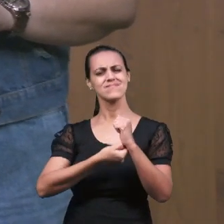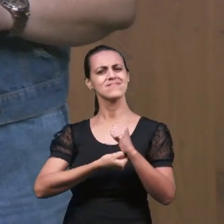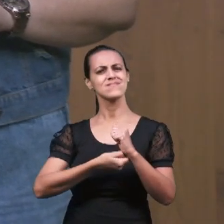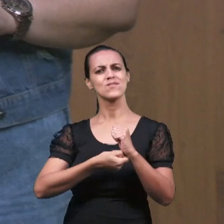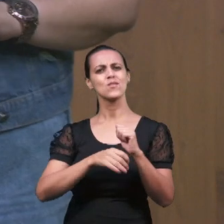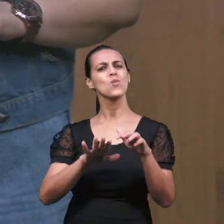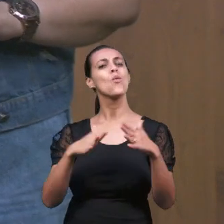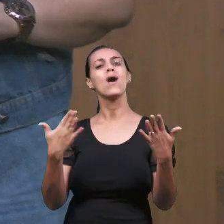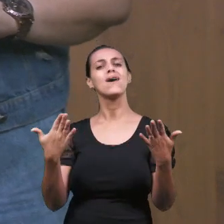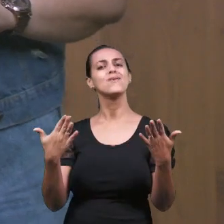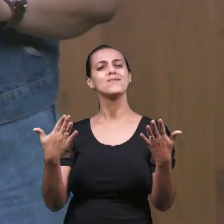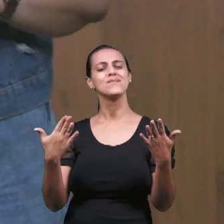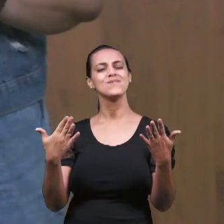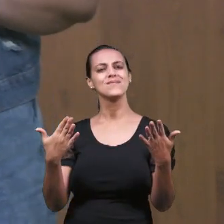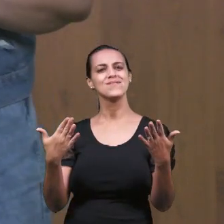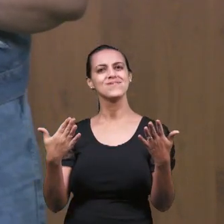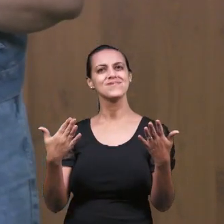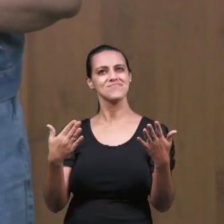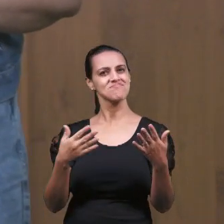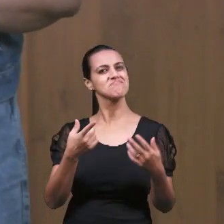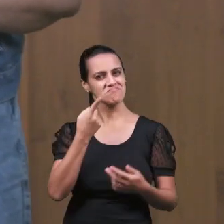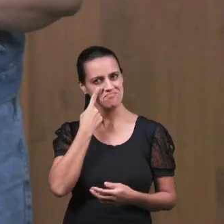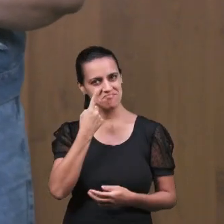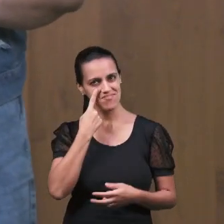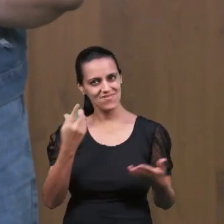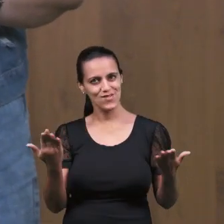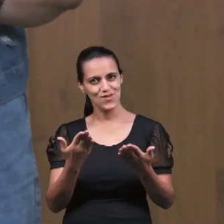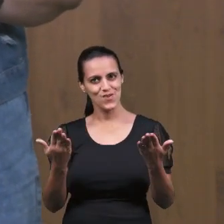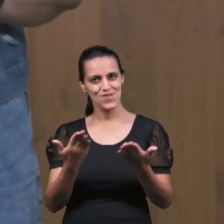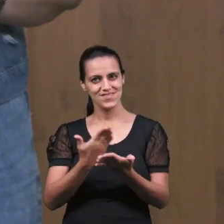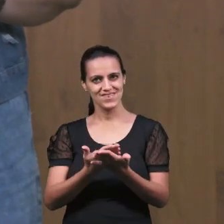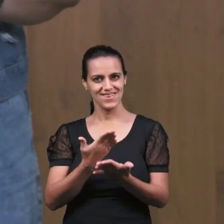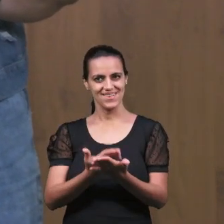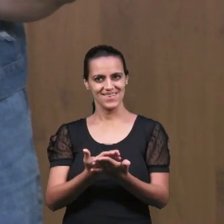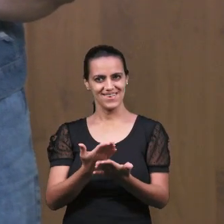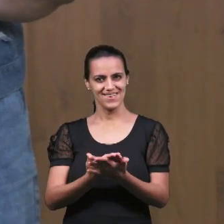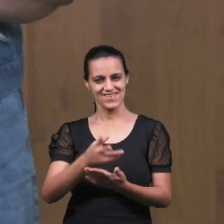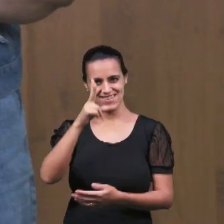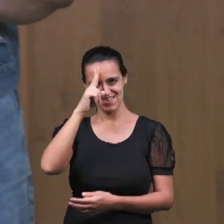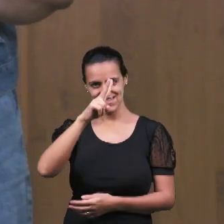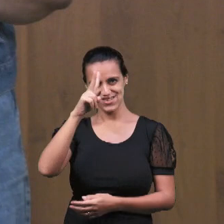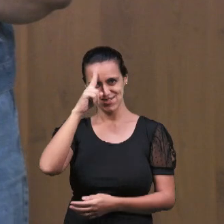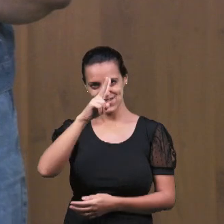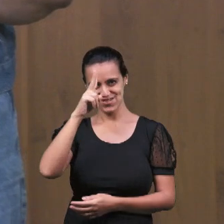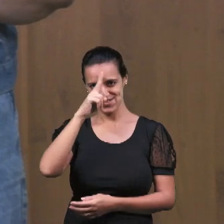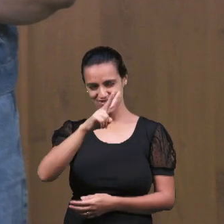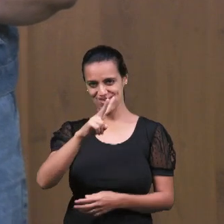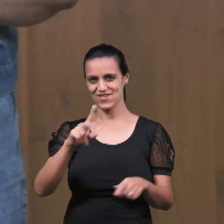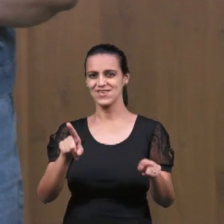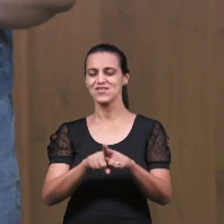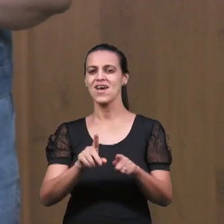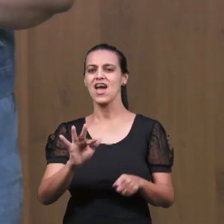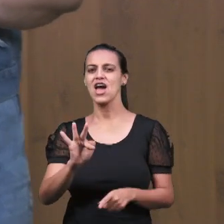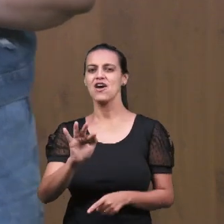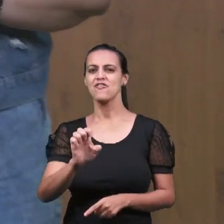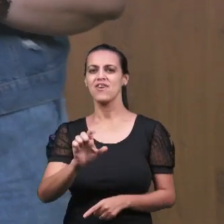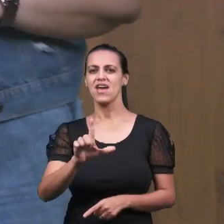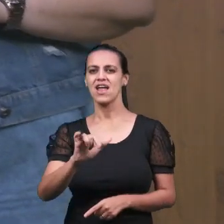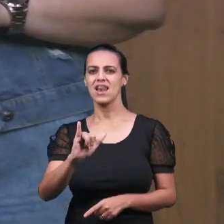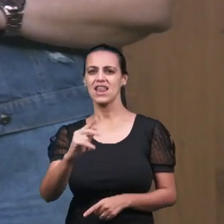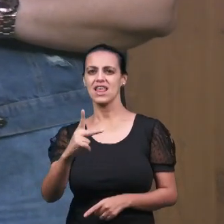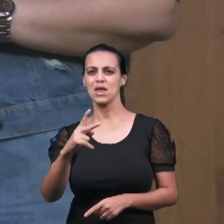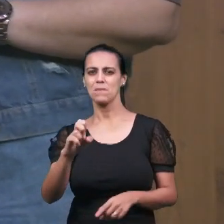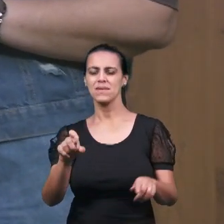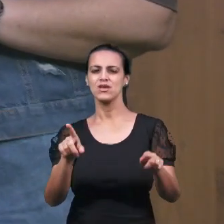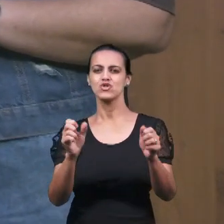la parole de Dieu. Et quel est le plus grand mystère que le Saint-Esprit nous révèle?